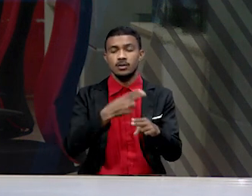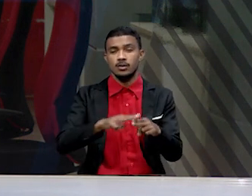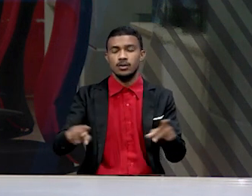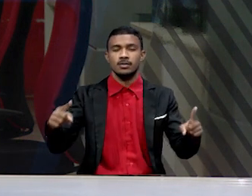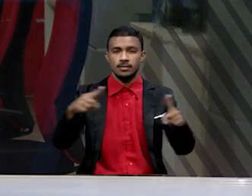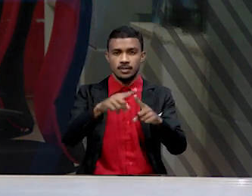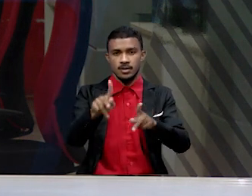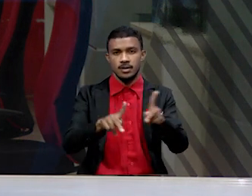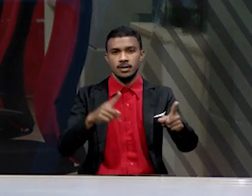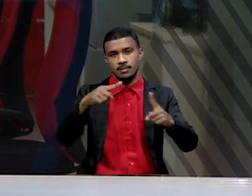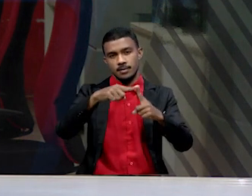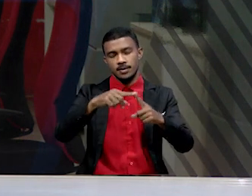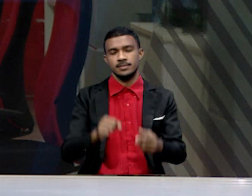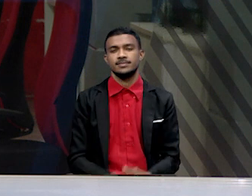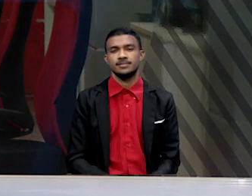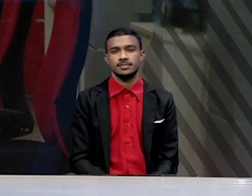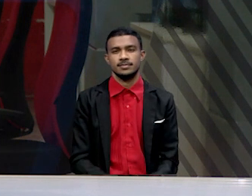povo.